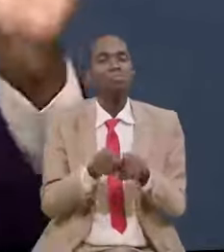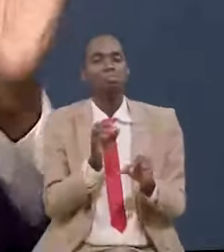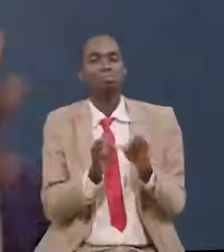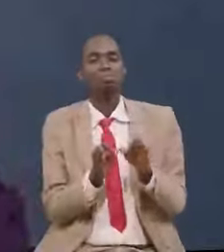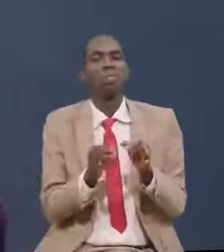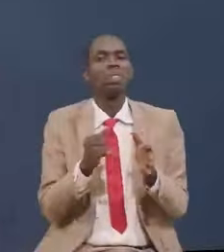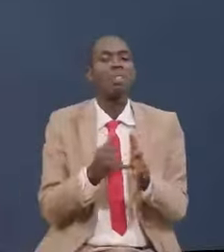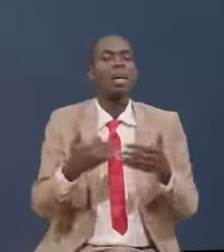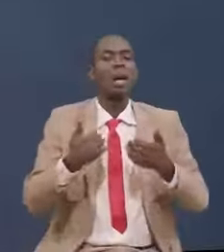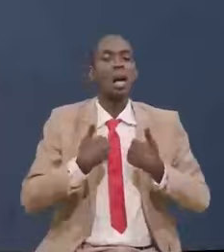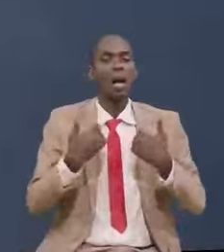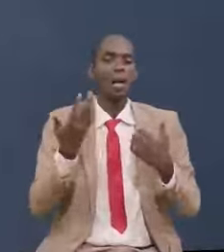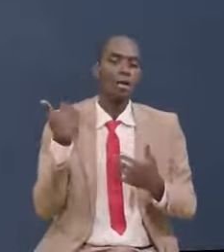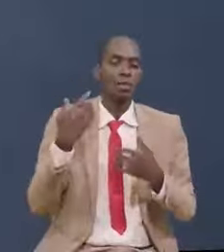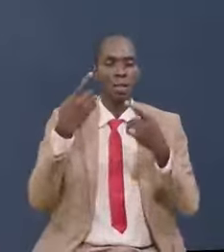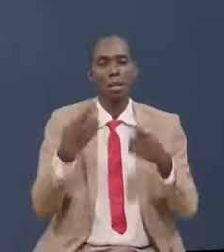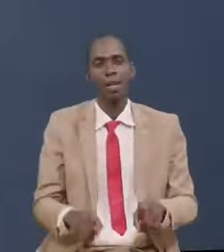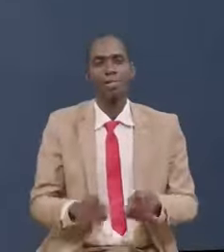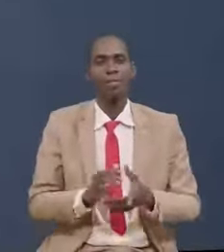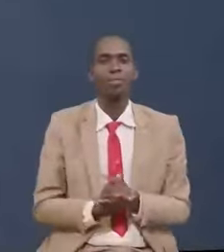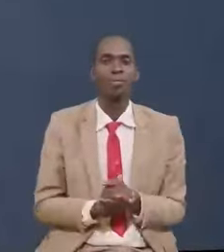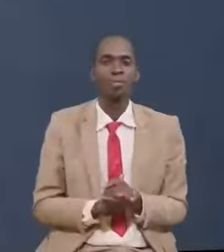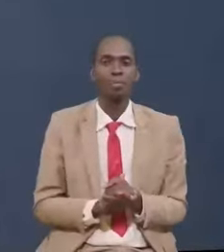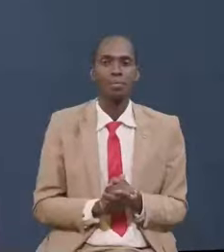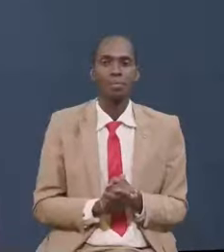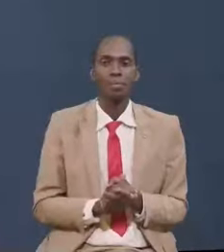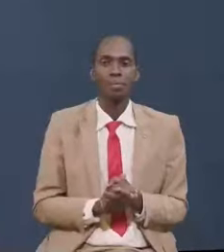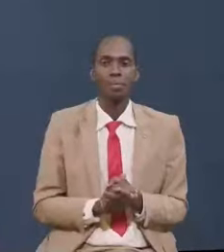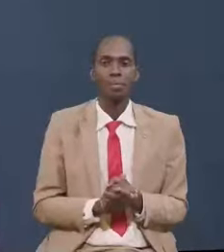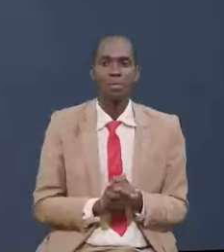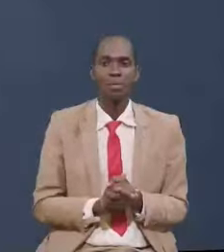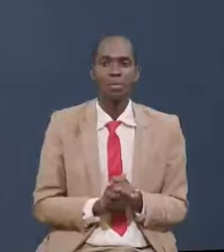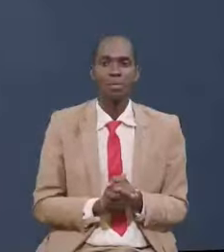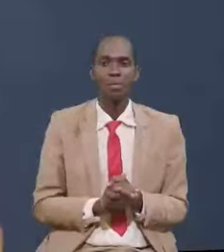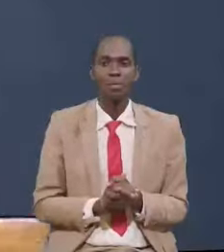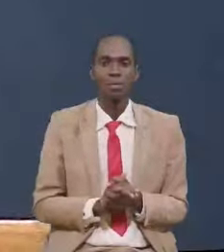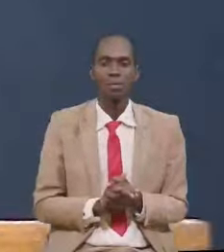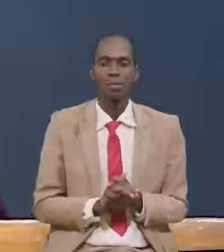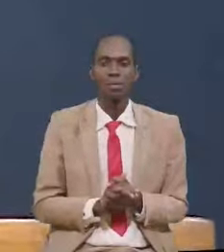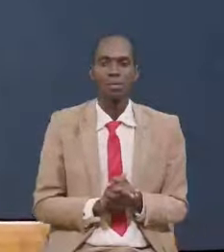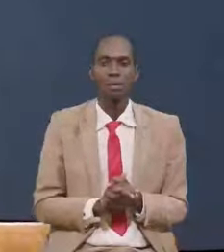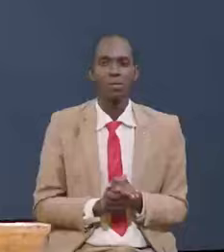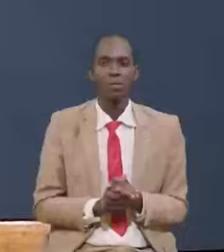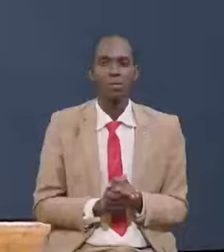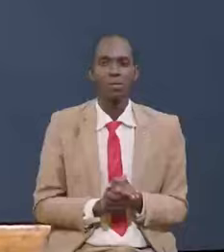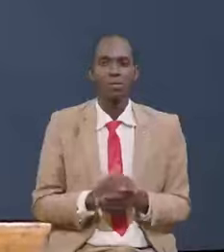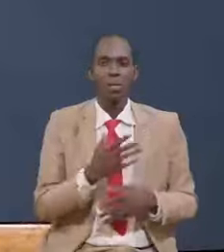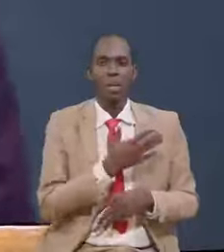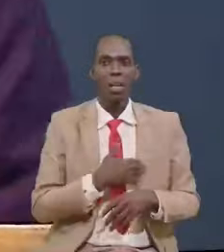Parce qu'une prophétie, c'est une histoire écrite avant qu'elle ne se réalise, mais qui paraît comme si elle était déjà